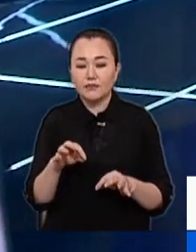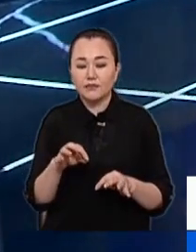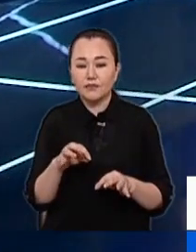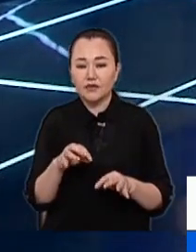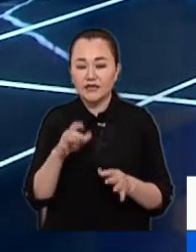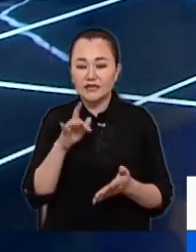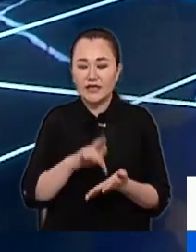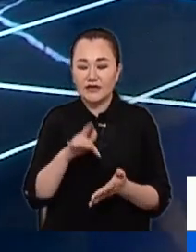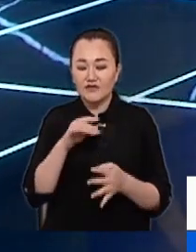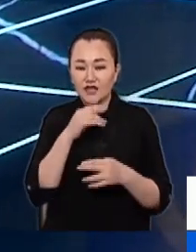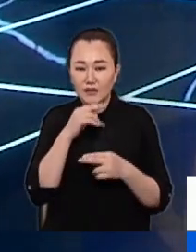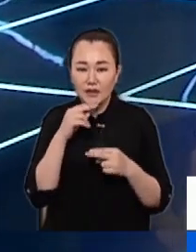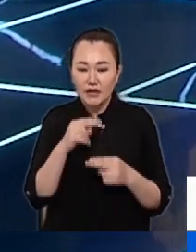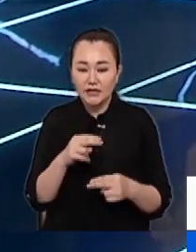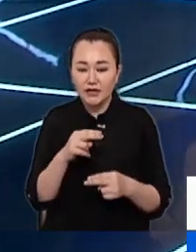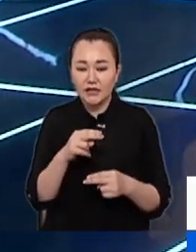«Центр внимания»,